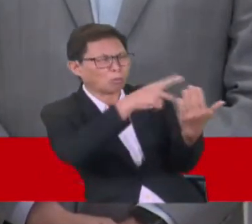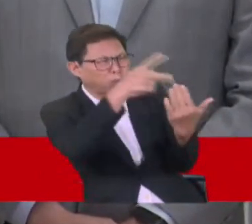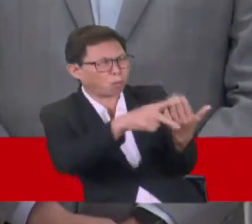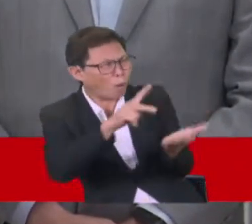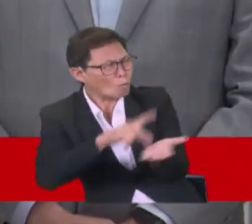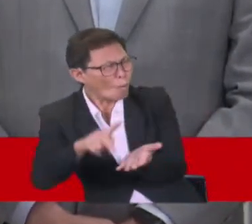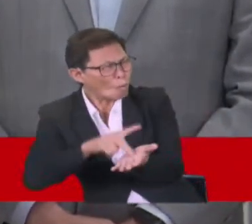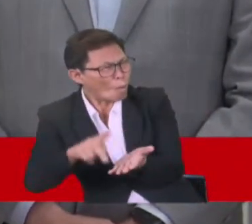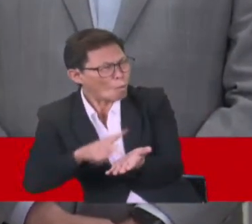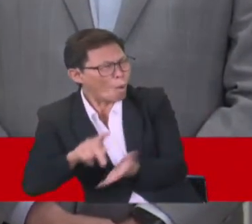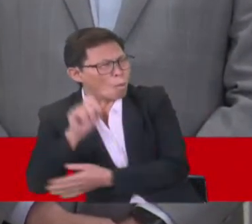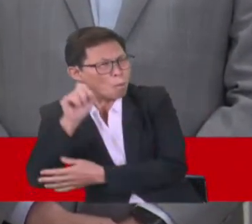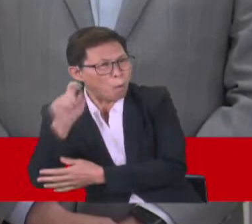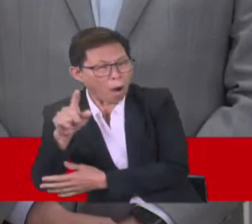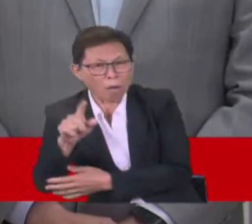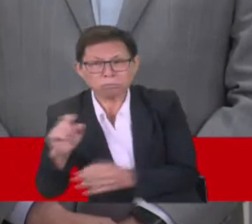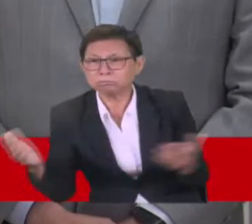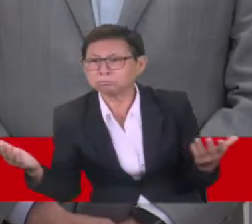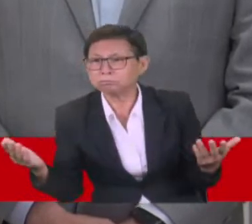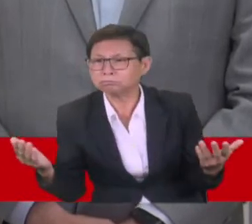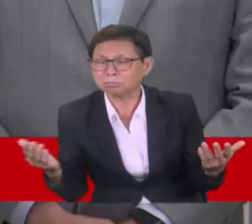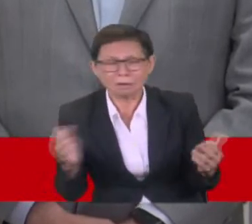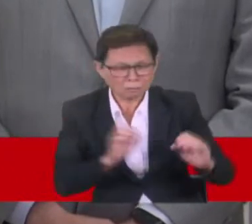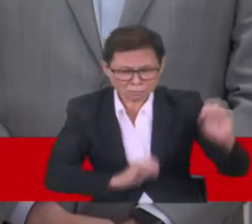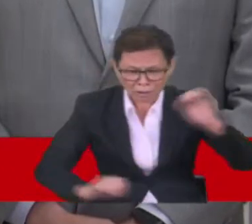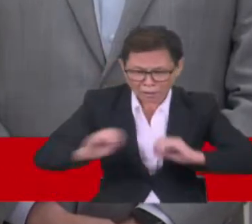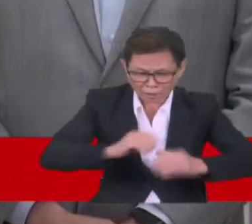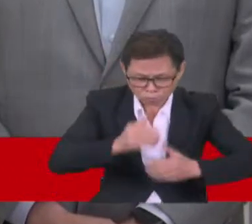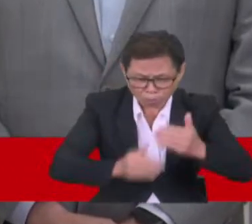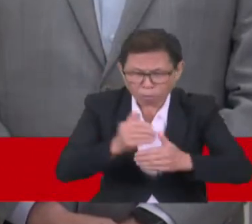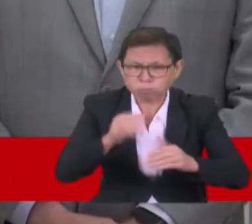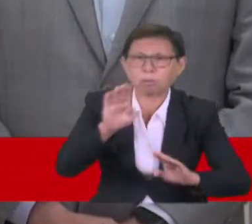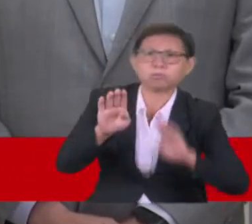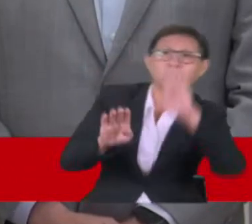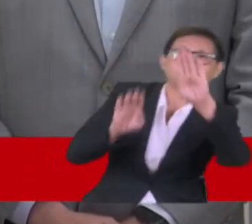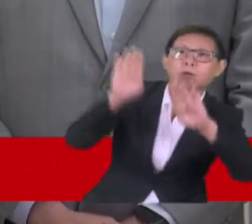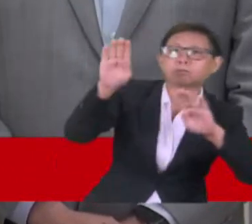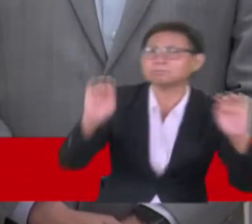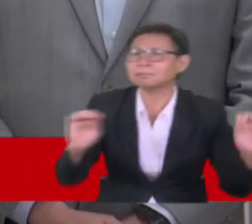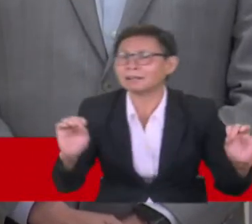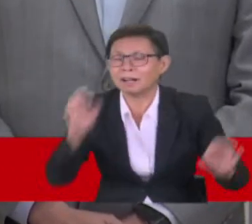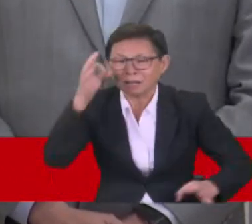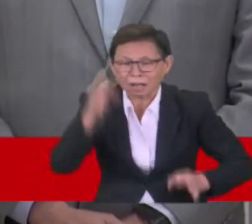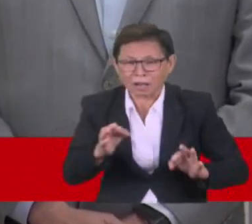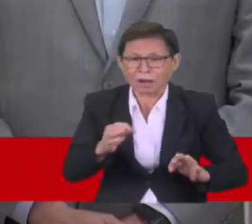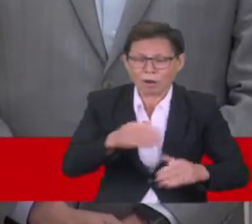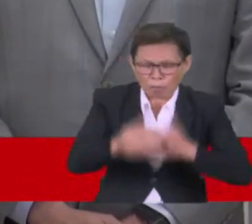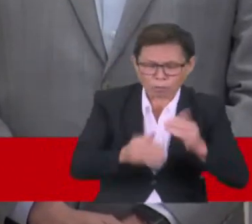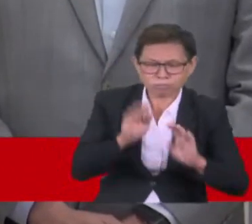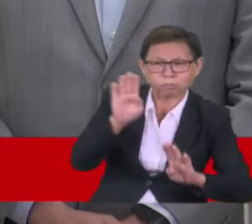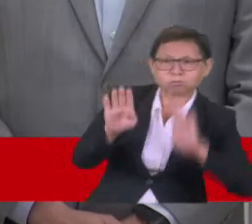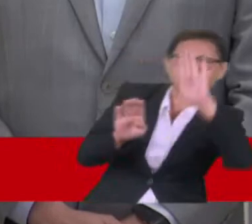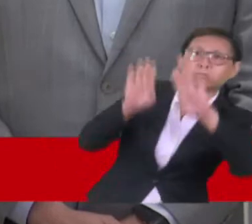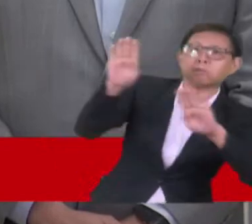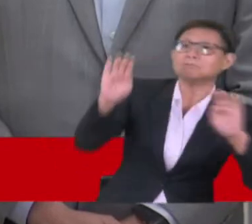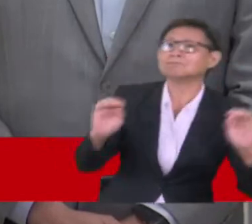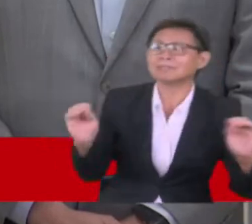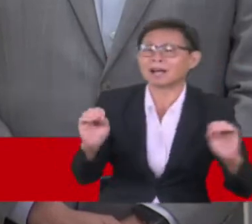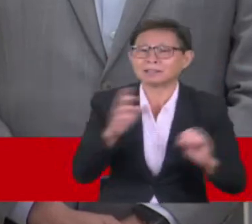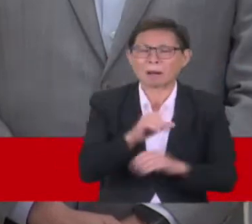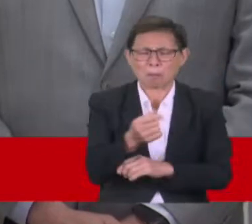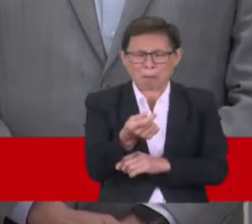terlalu tinggi tanpa proses tender kalau proses tanda itu tidak dilakukan umpamanya dan